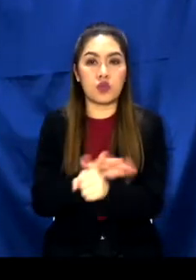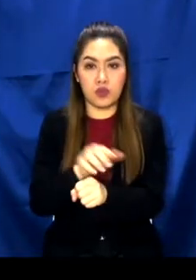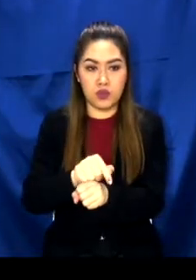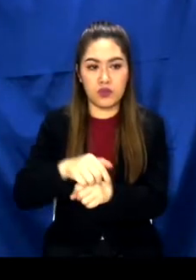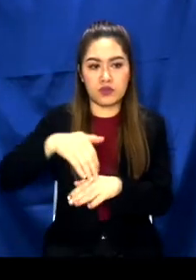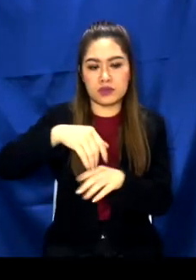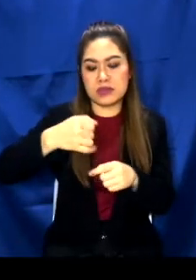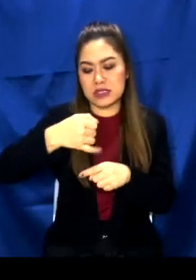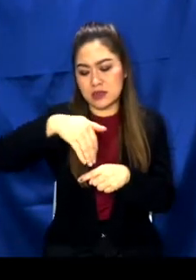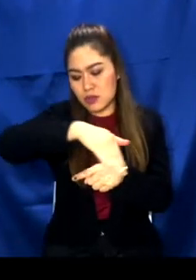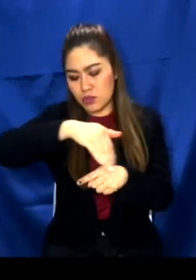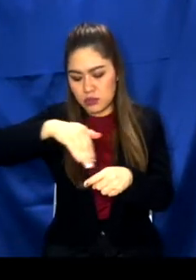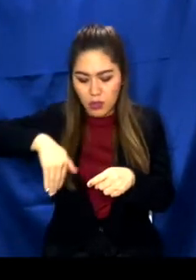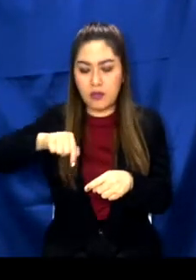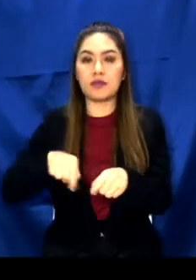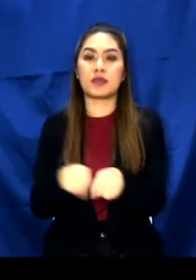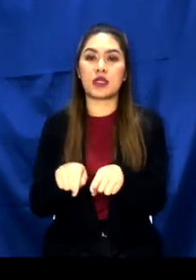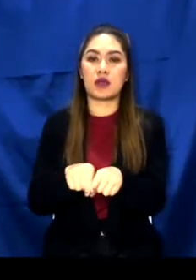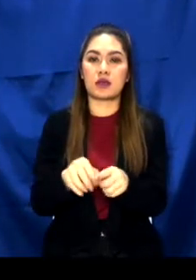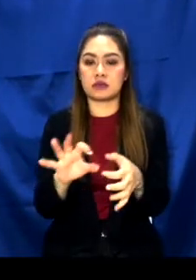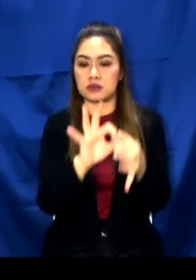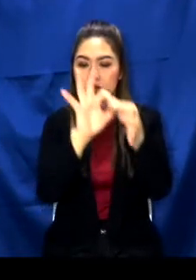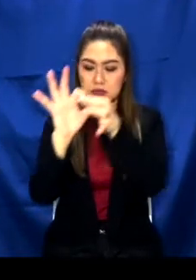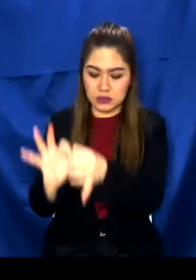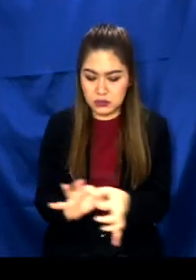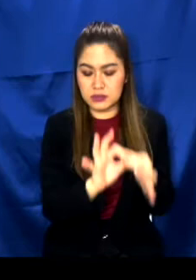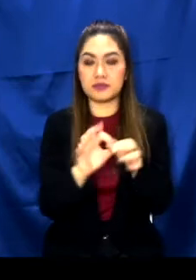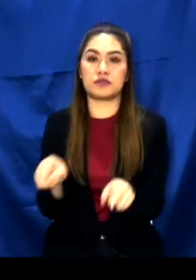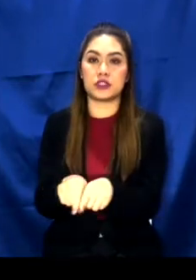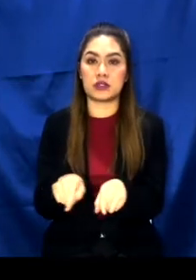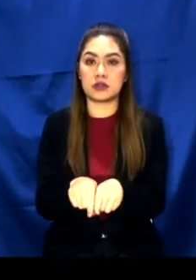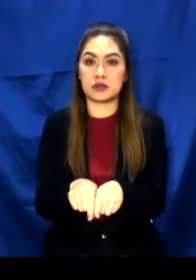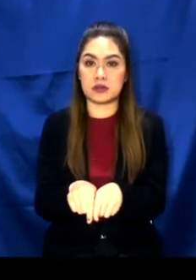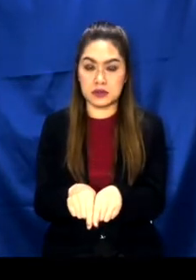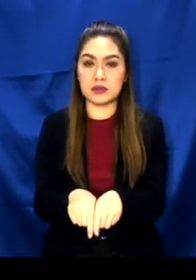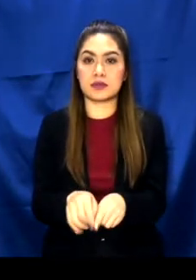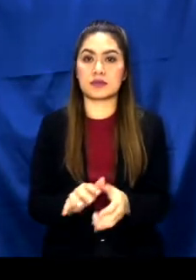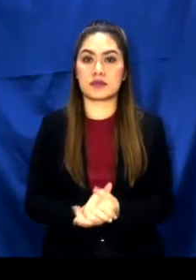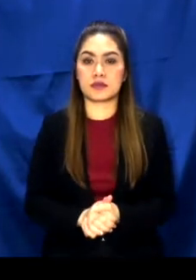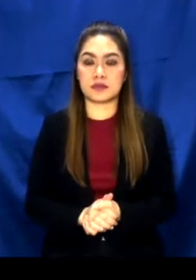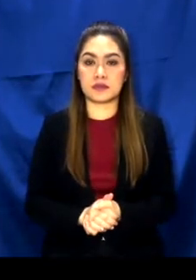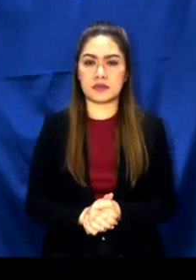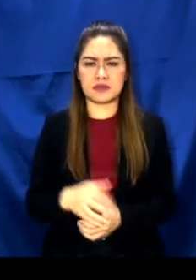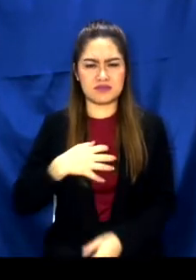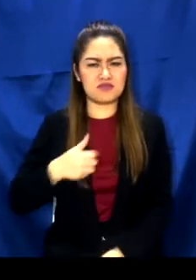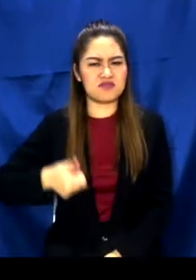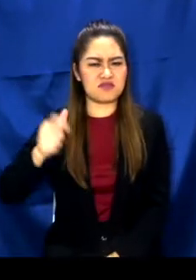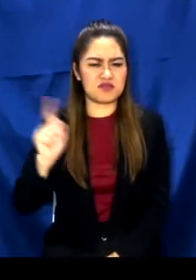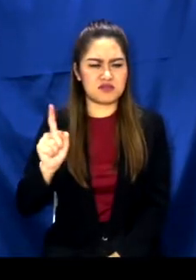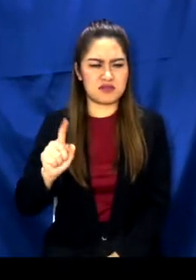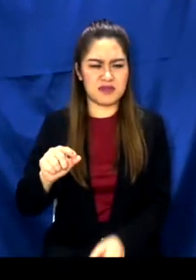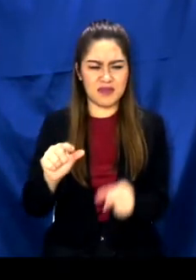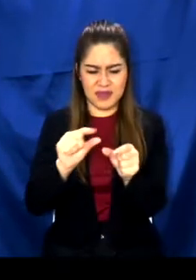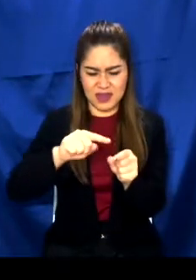ข้างนอกกลายเป็นว่าเป็นอ็อบเจกต์เดียวกันเป็นวัตถุเดียวกันนะคะจากนั้นเราอยากได้แค่ไอ้กระยักแค่